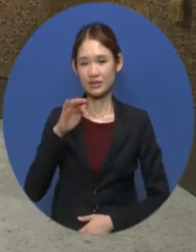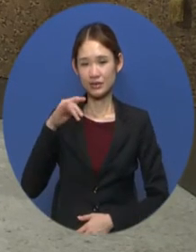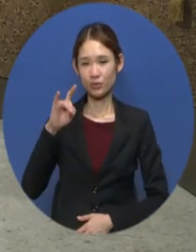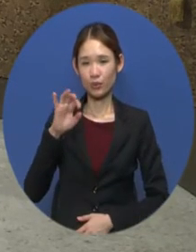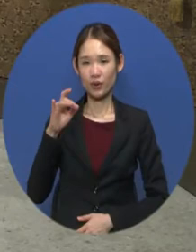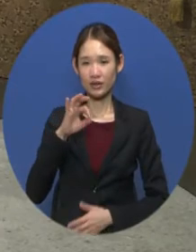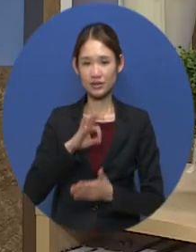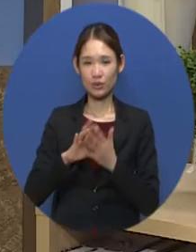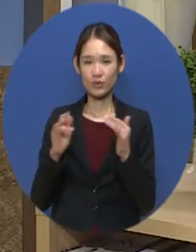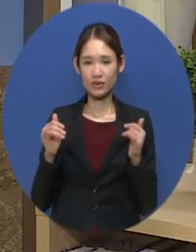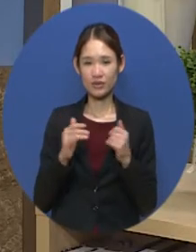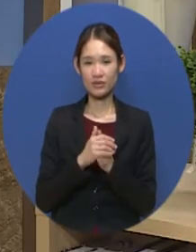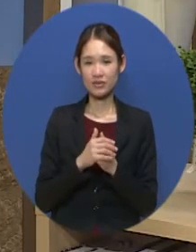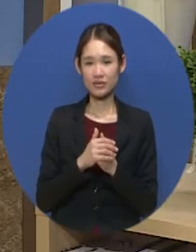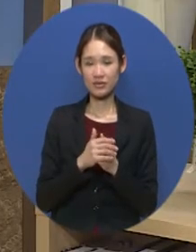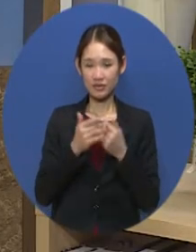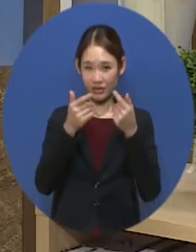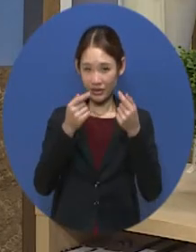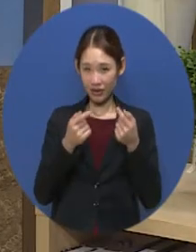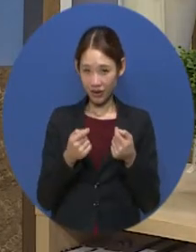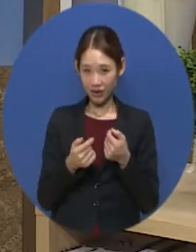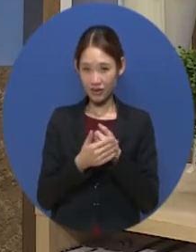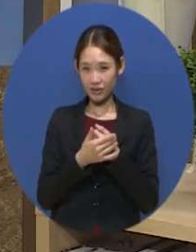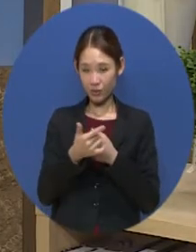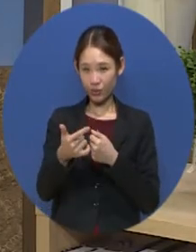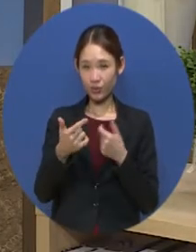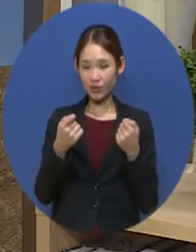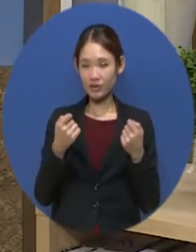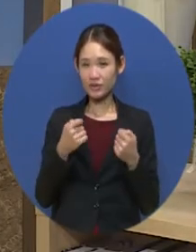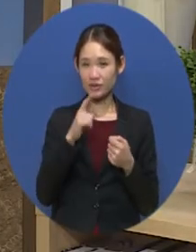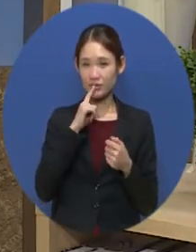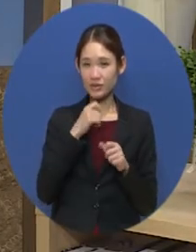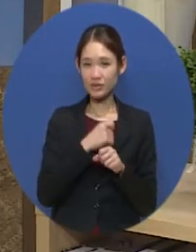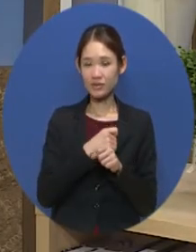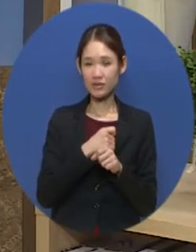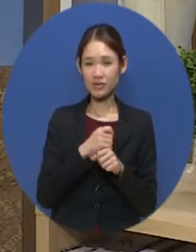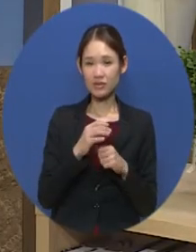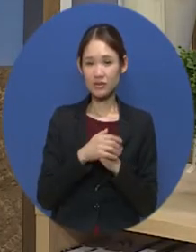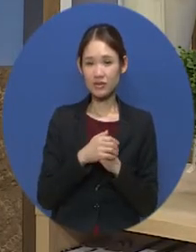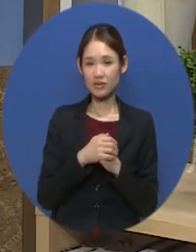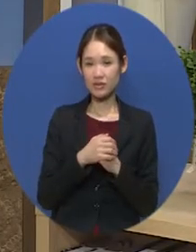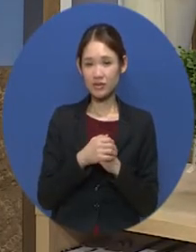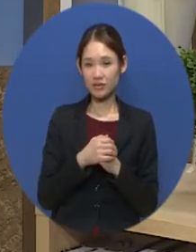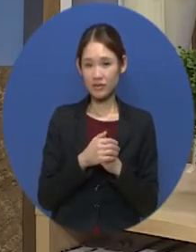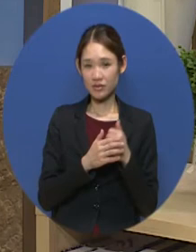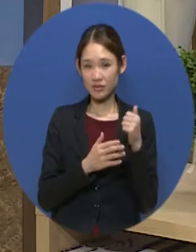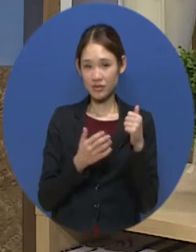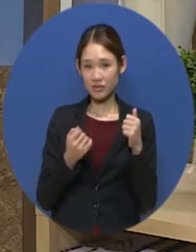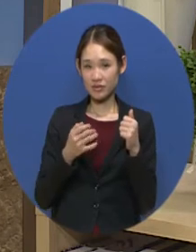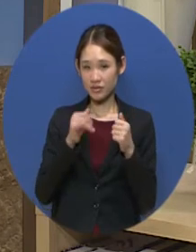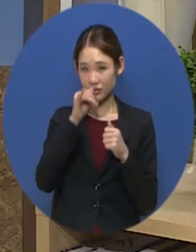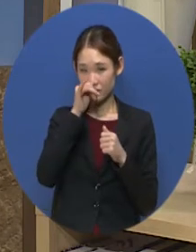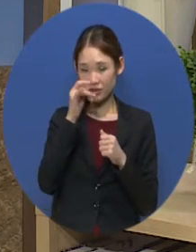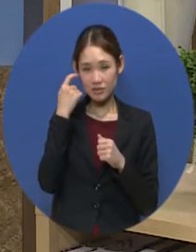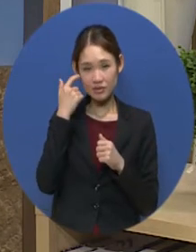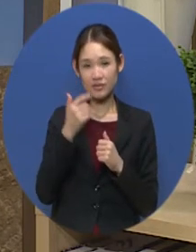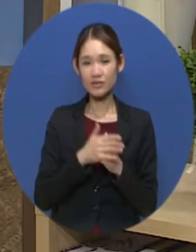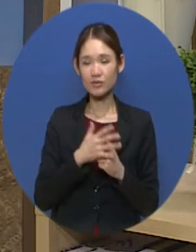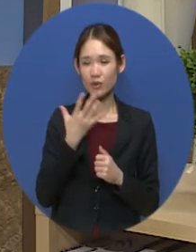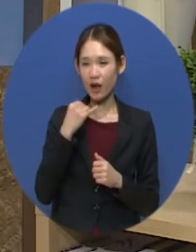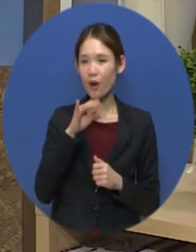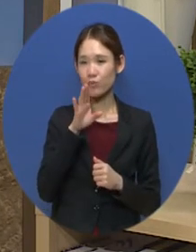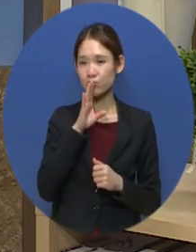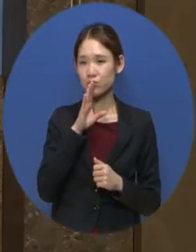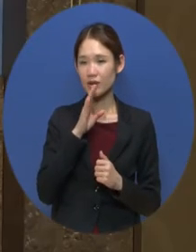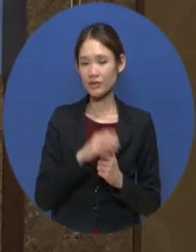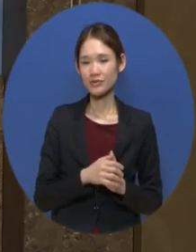헬스모아를 이용하신 분들 중에 네. 또 이런 것들이 굉장히 많이 도움이 됐습니다 하고 네. 오는 그런 반응도 있었나요? 네. 물론